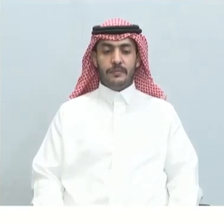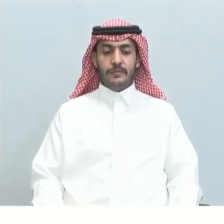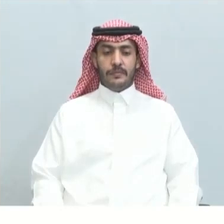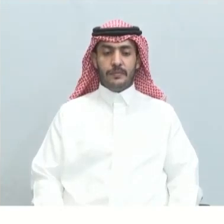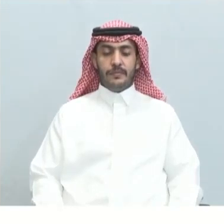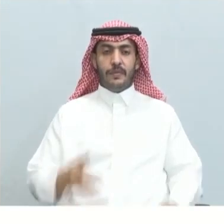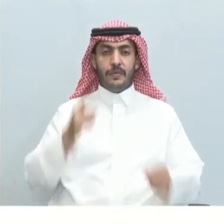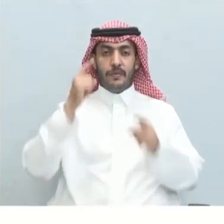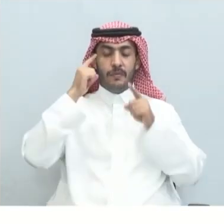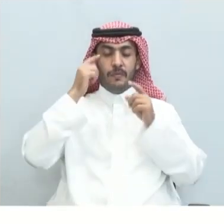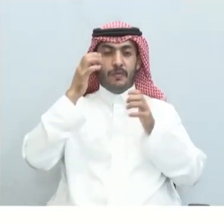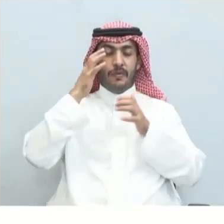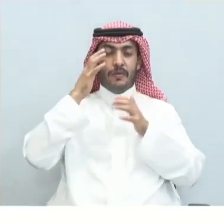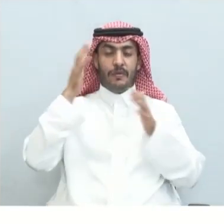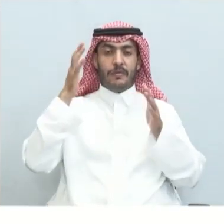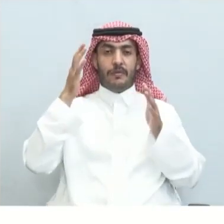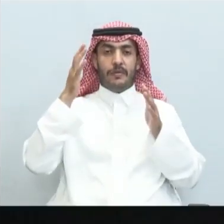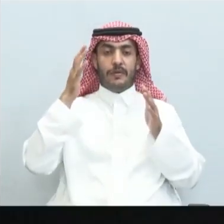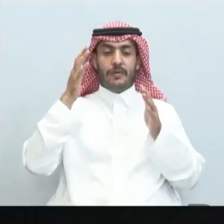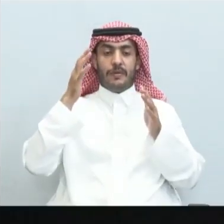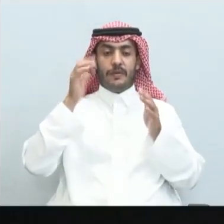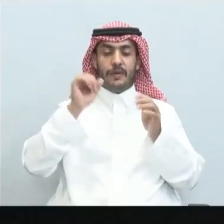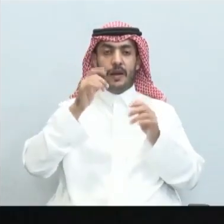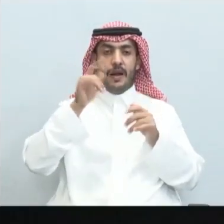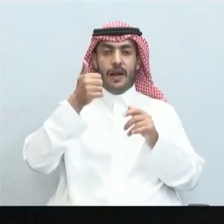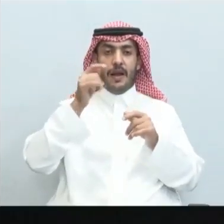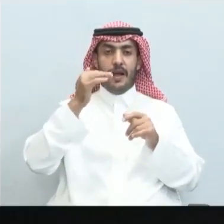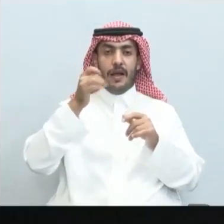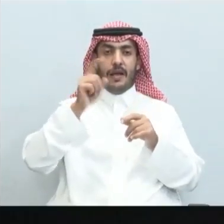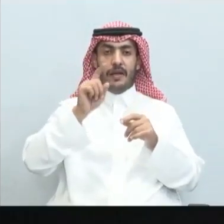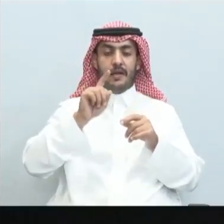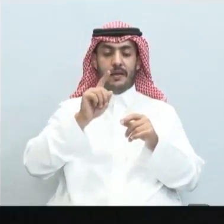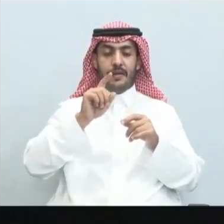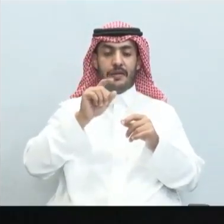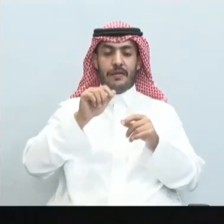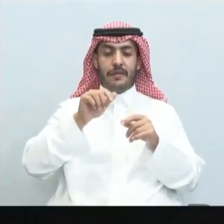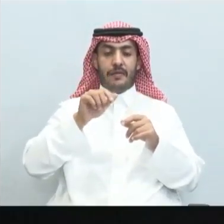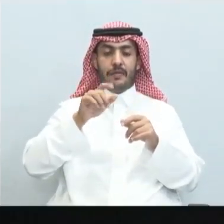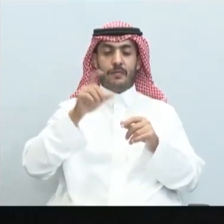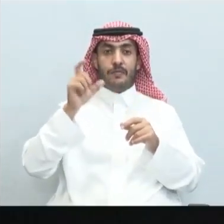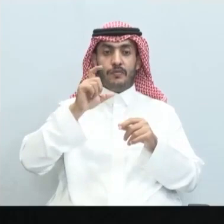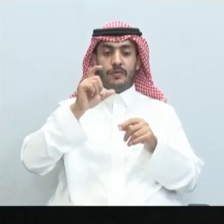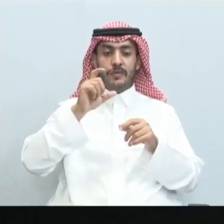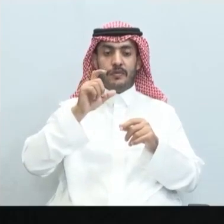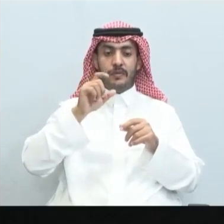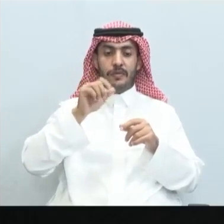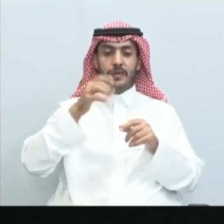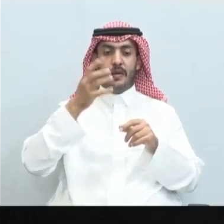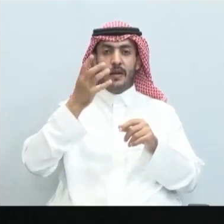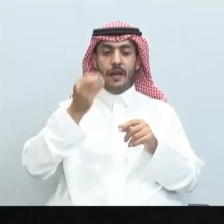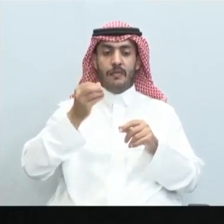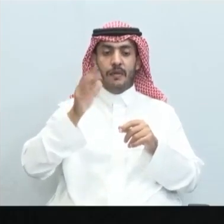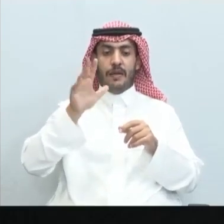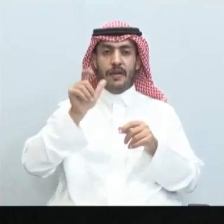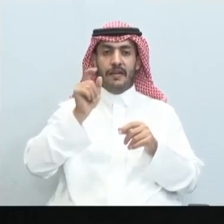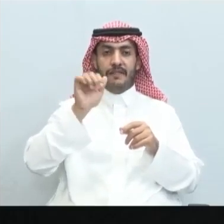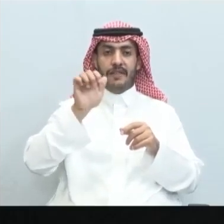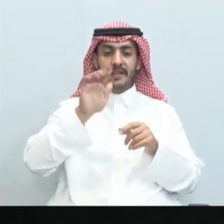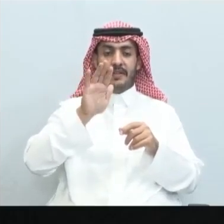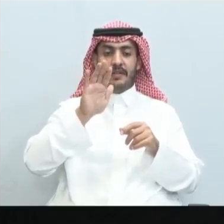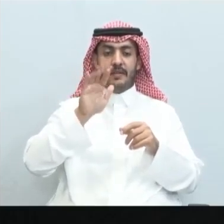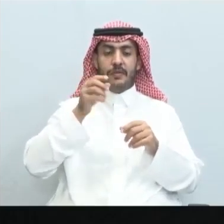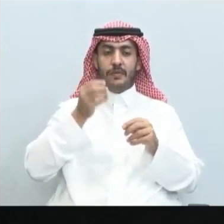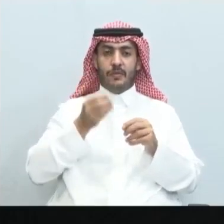واشهر علماء الاحياء في من المسلمين ابن النفيس